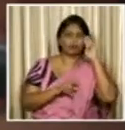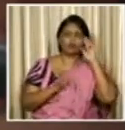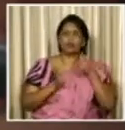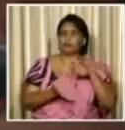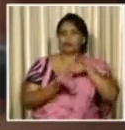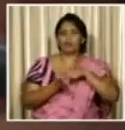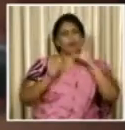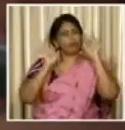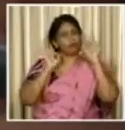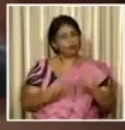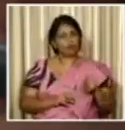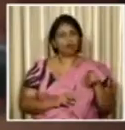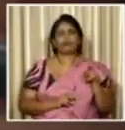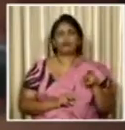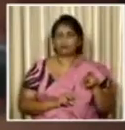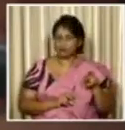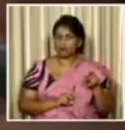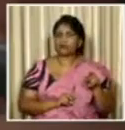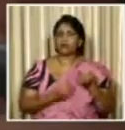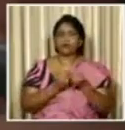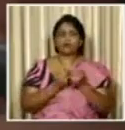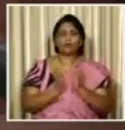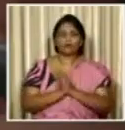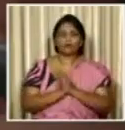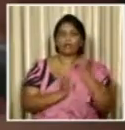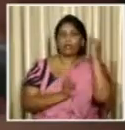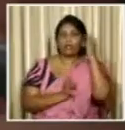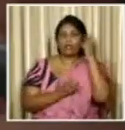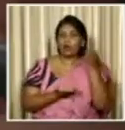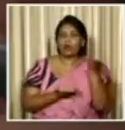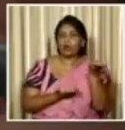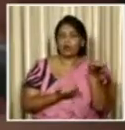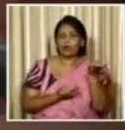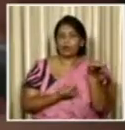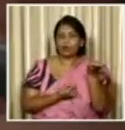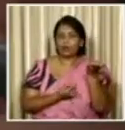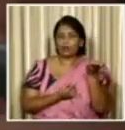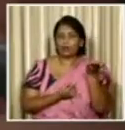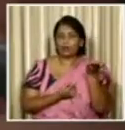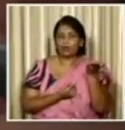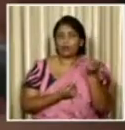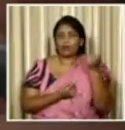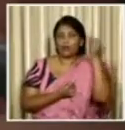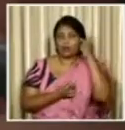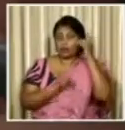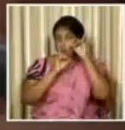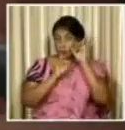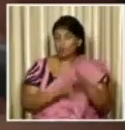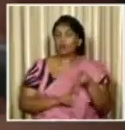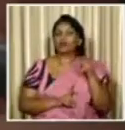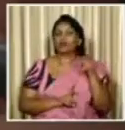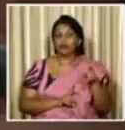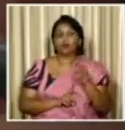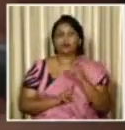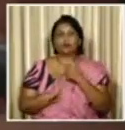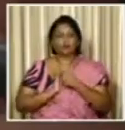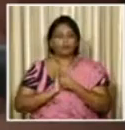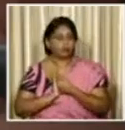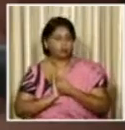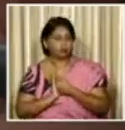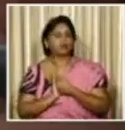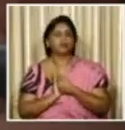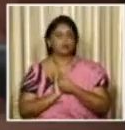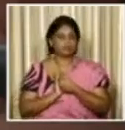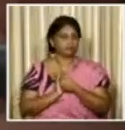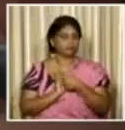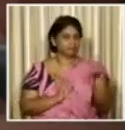nonagiti sitinnat tamanta hada thina manasikatwe mokadda e manasikatwe tamai yatahat bawe Mata kata